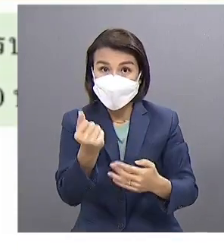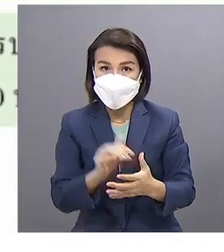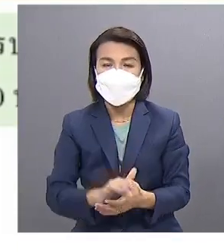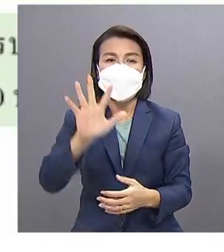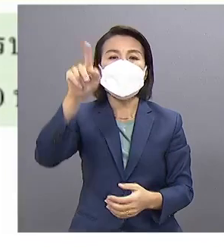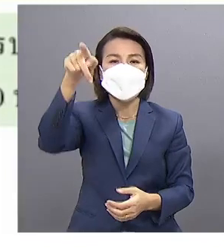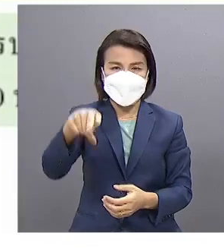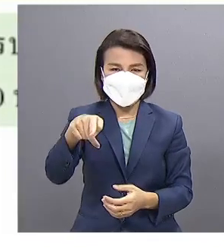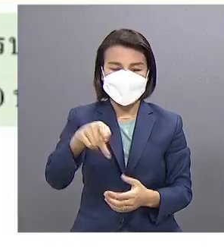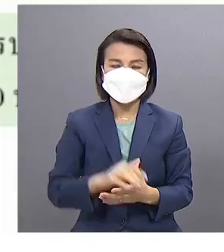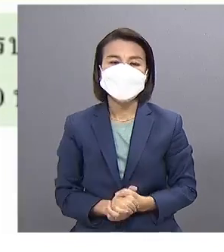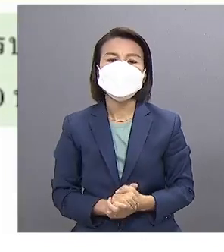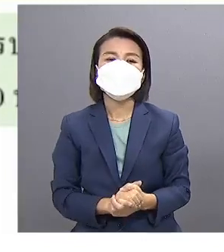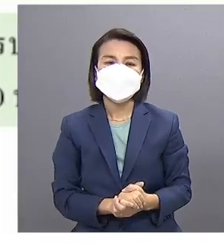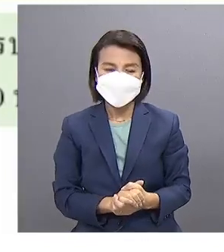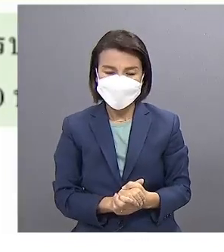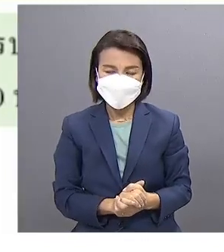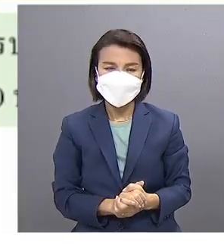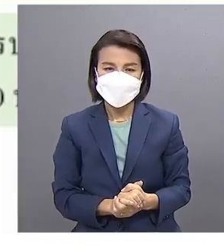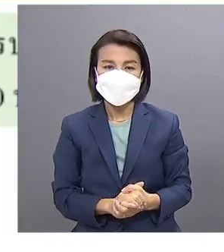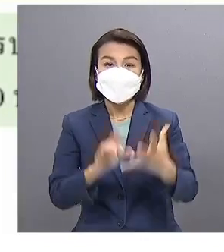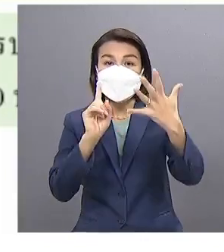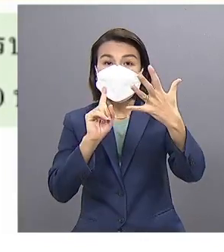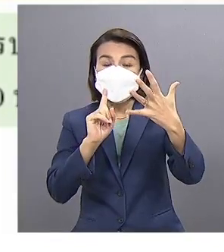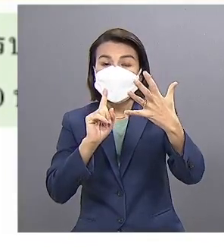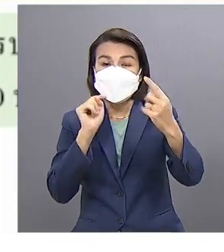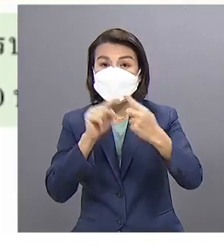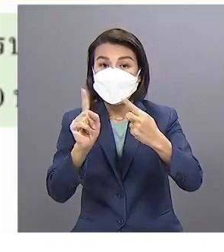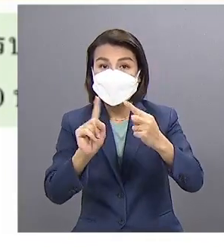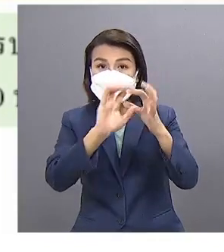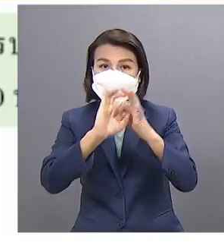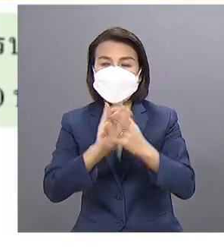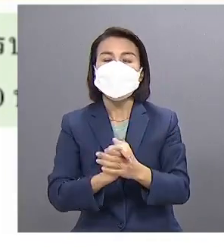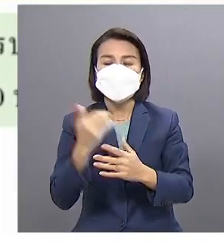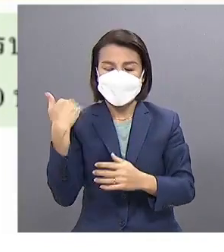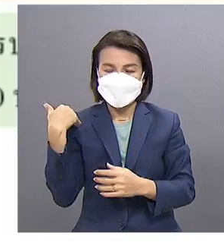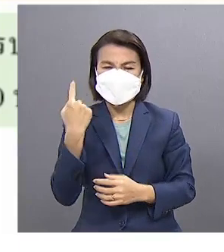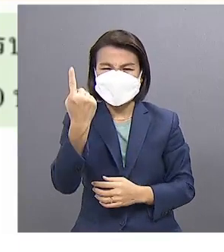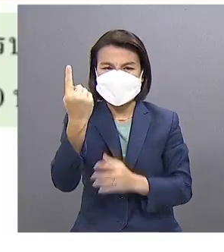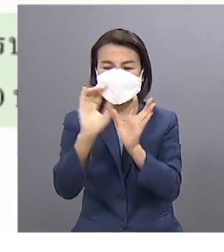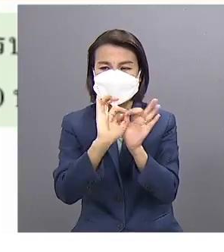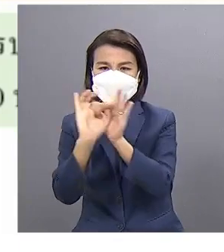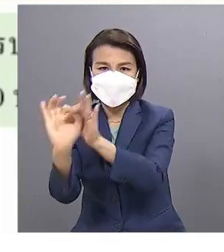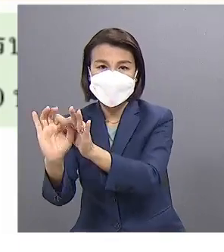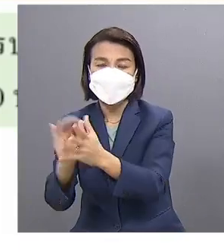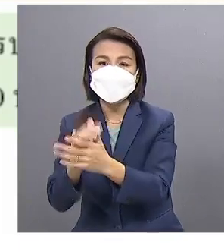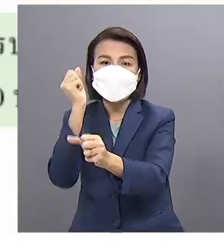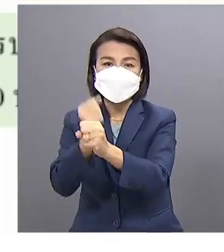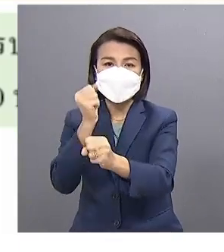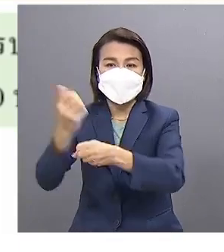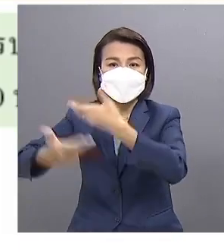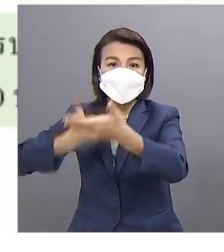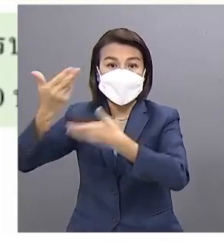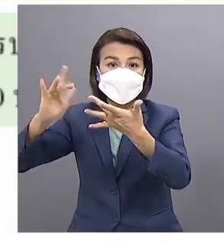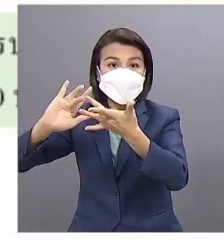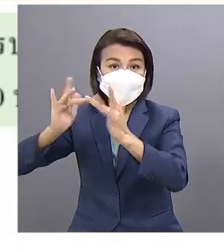คะอันนี้ก็จะเป็นโทษแล้วก็จากการค้นคว้าค่ะก็จะมีอีกหน่วยงานนึงที่เกี่ยวข้องกับเรื่องการขายของออนไลน์นะคะการ